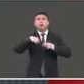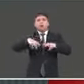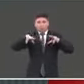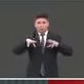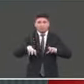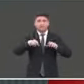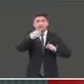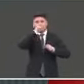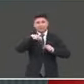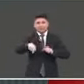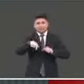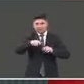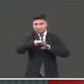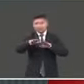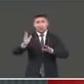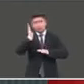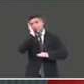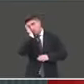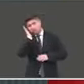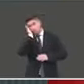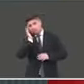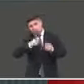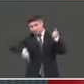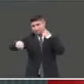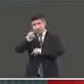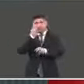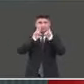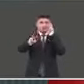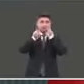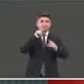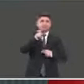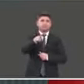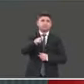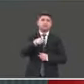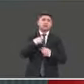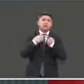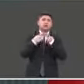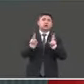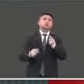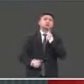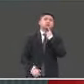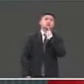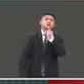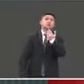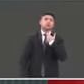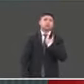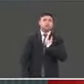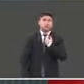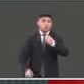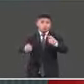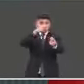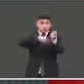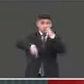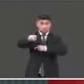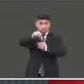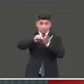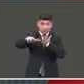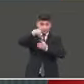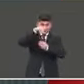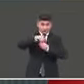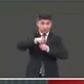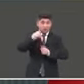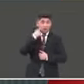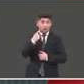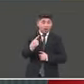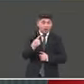üzerinde yatanlar var Şunu açık ve ne söylüyor ve bunların bir kısmının